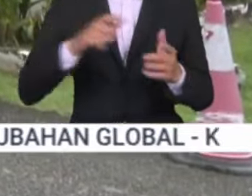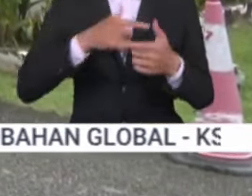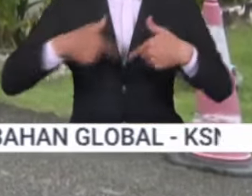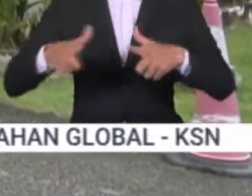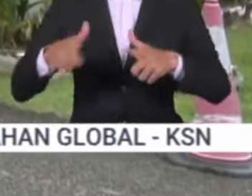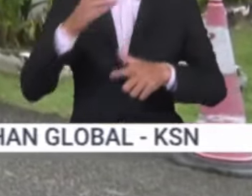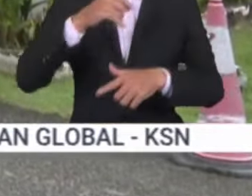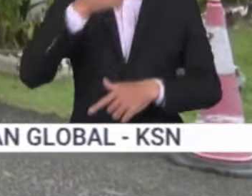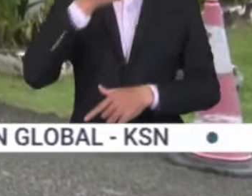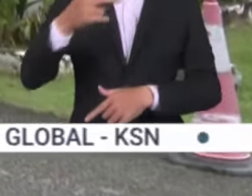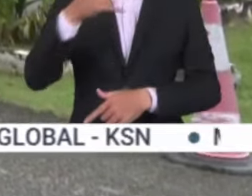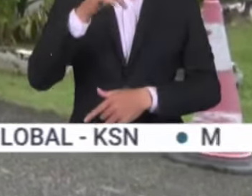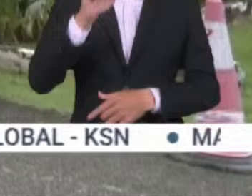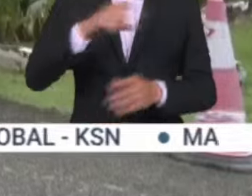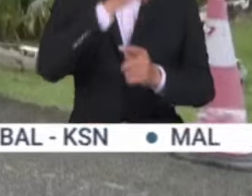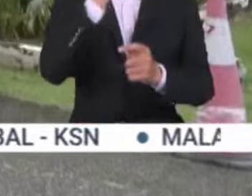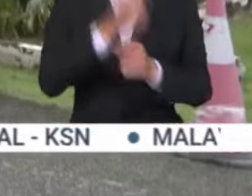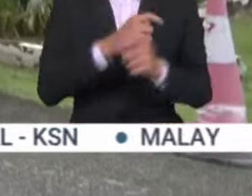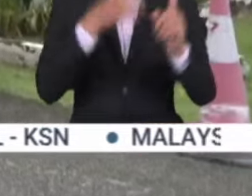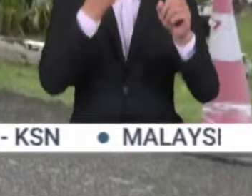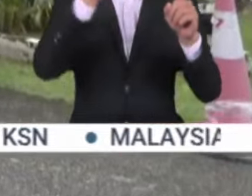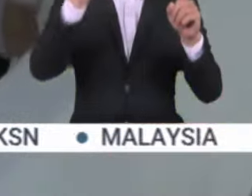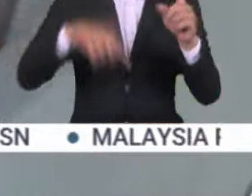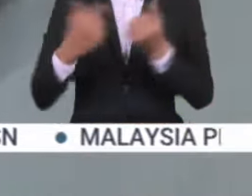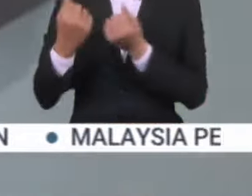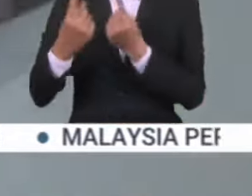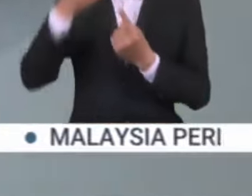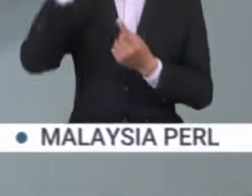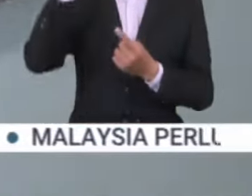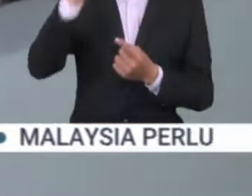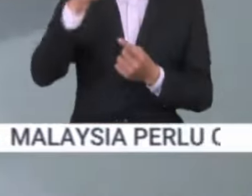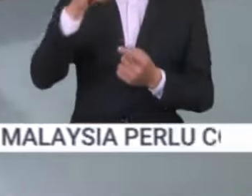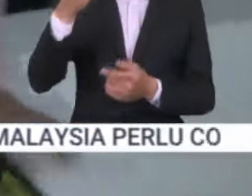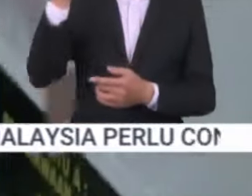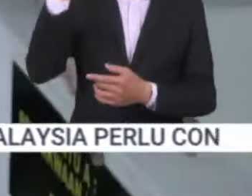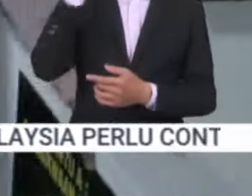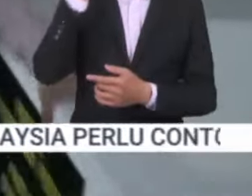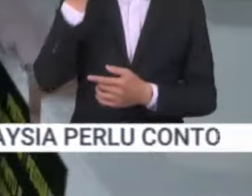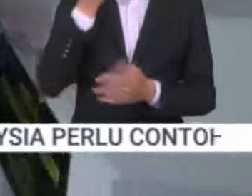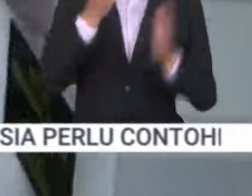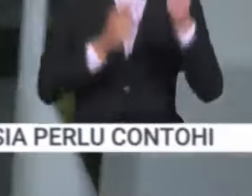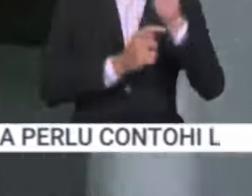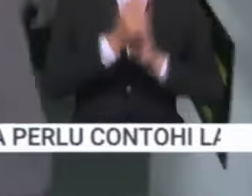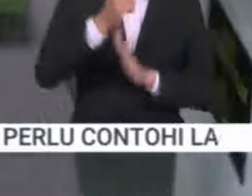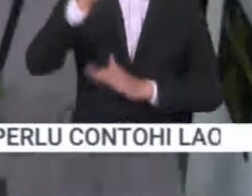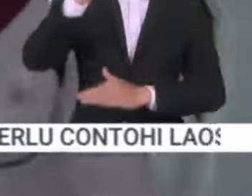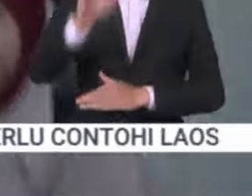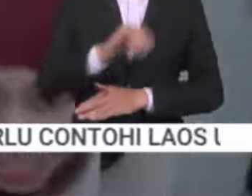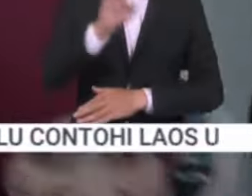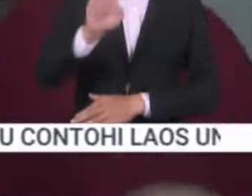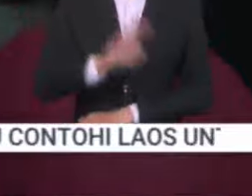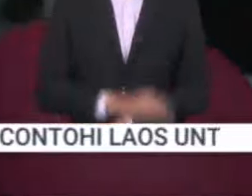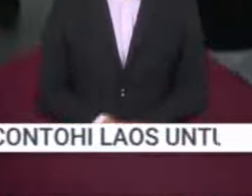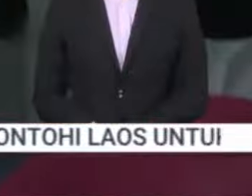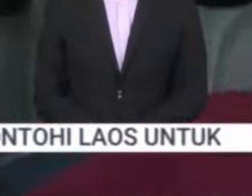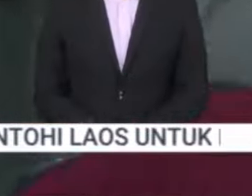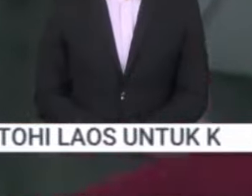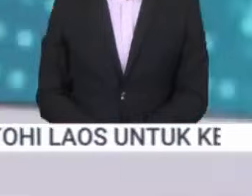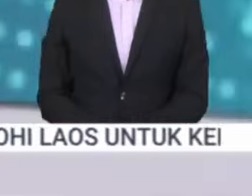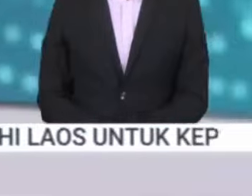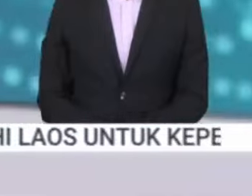dan sebutan semula kes ditetapkan pada 14 November bagi pemindahan kes ke Mahkamah Tinggi Johor Bahru.